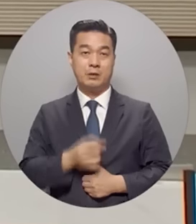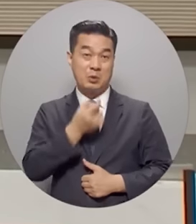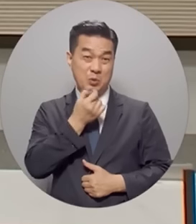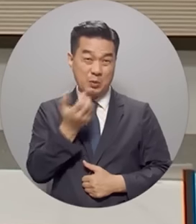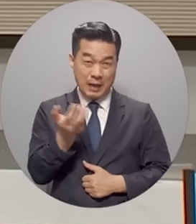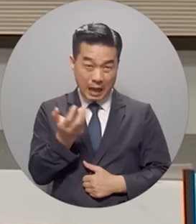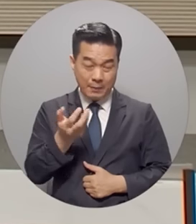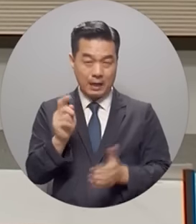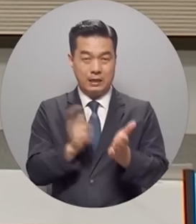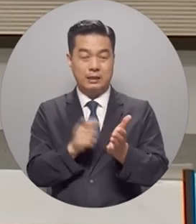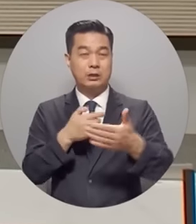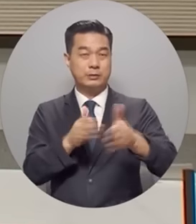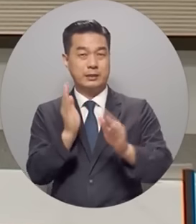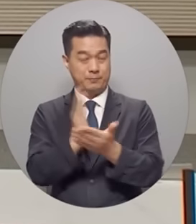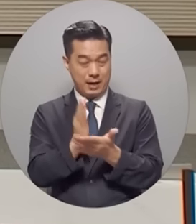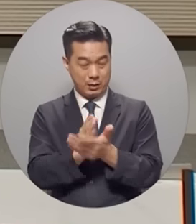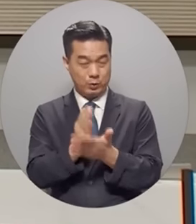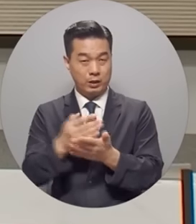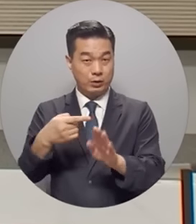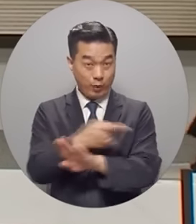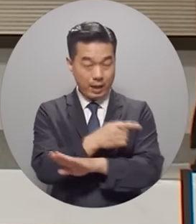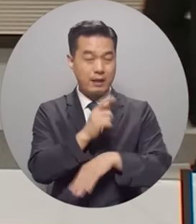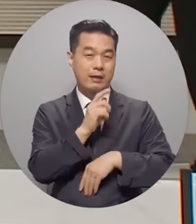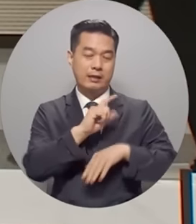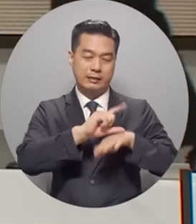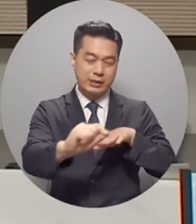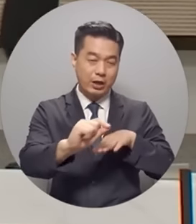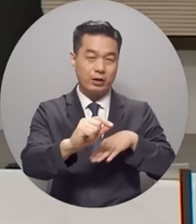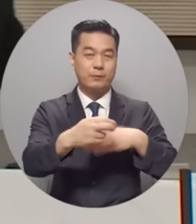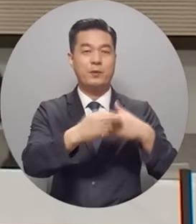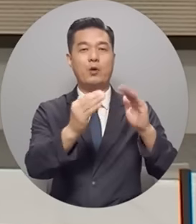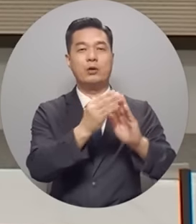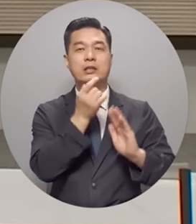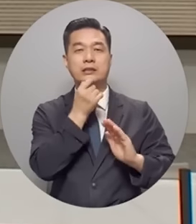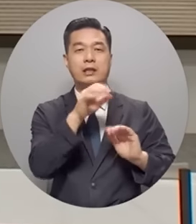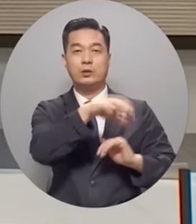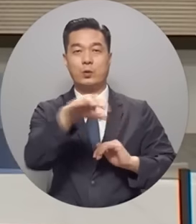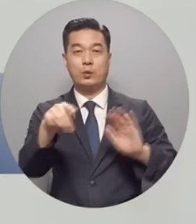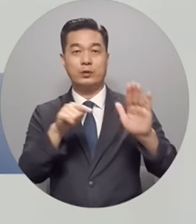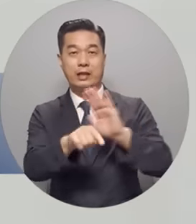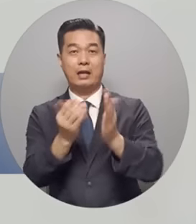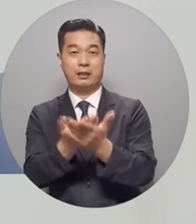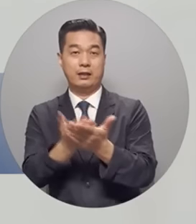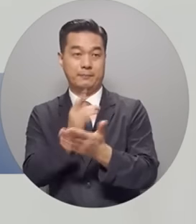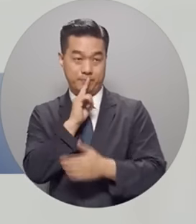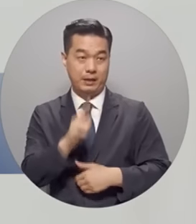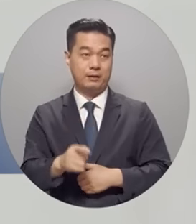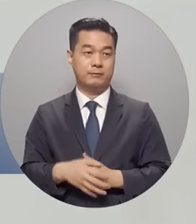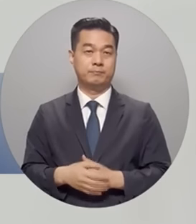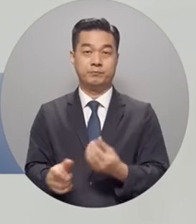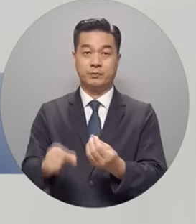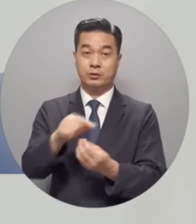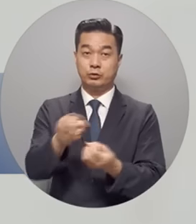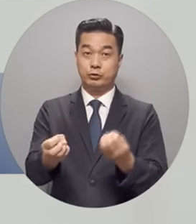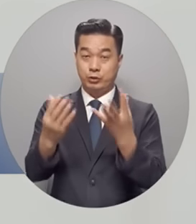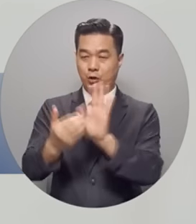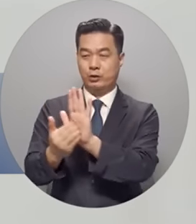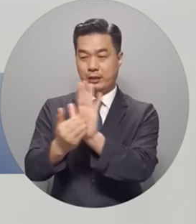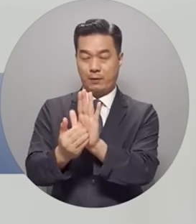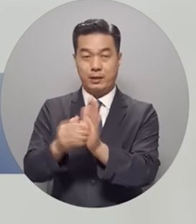응급실 말고 지역의 병 의원들을 이용해 달라는 겁니다 추석 대비 응급의료 특별 대책의